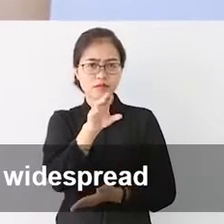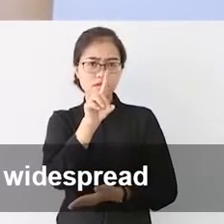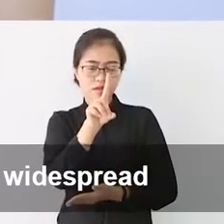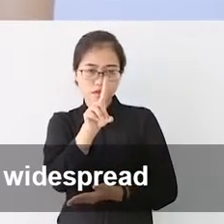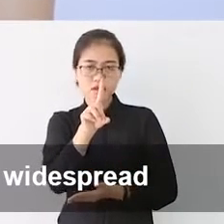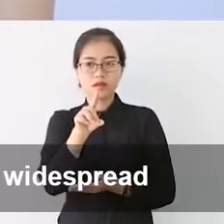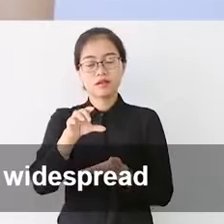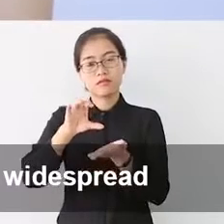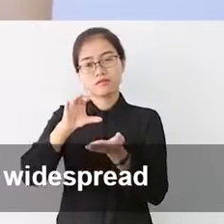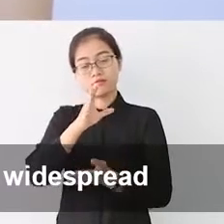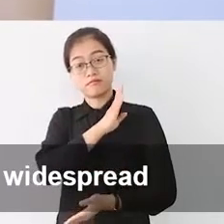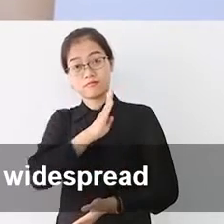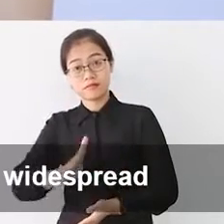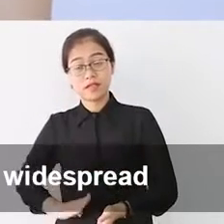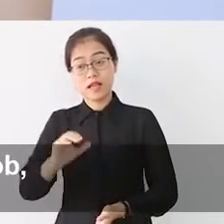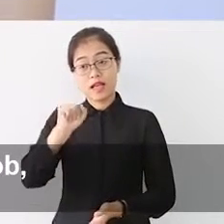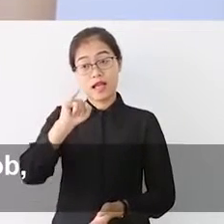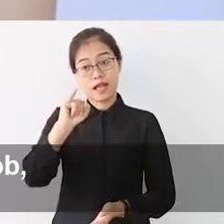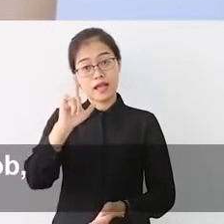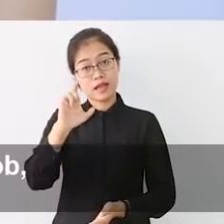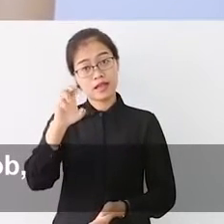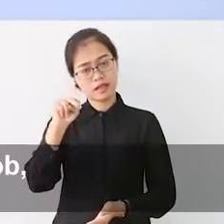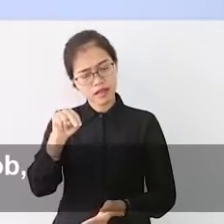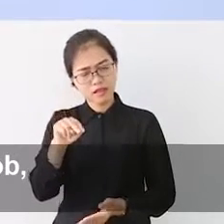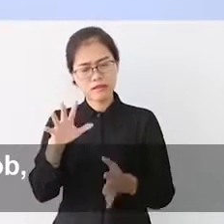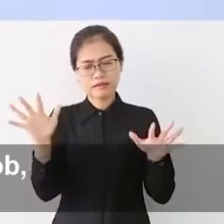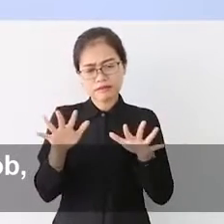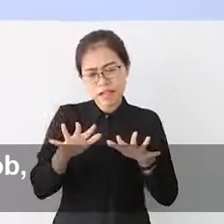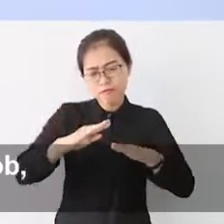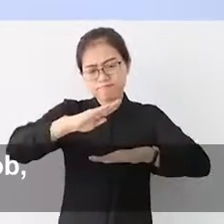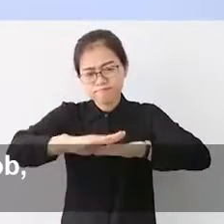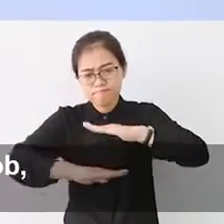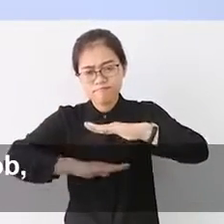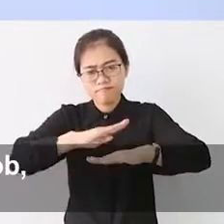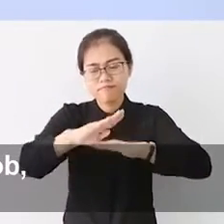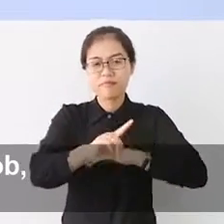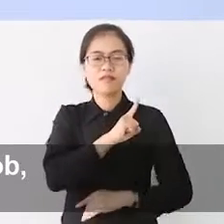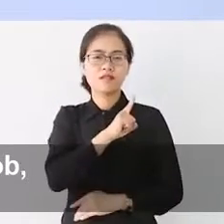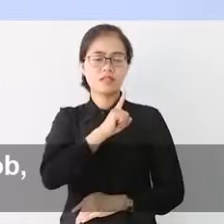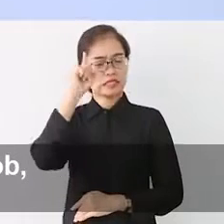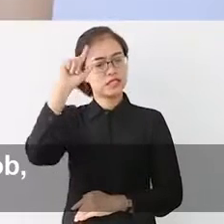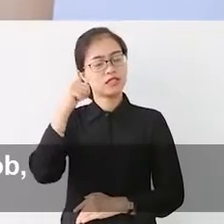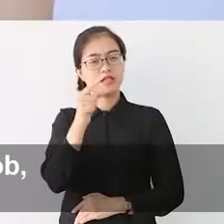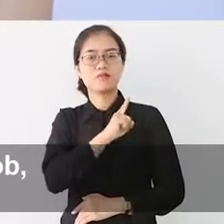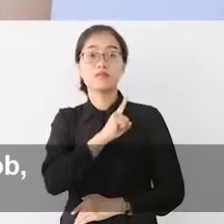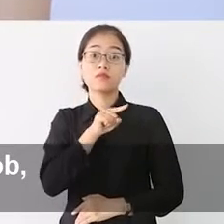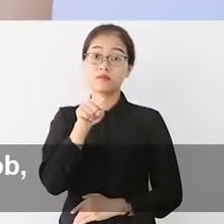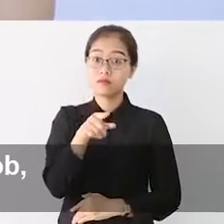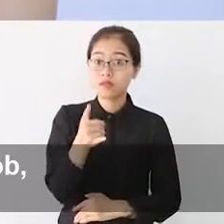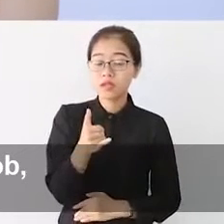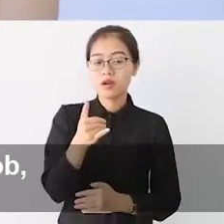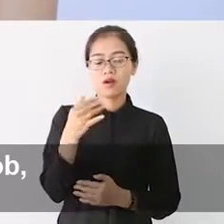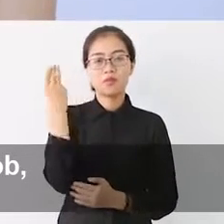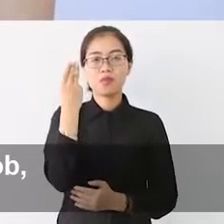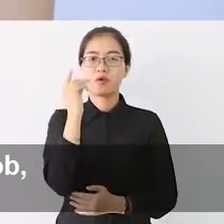nó chưa có được phổ biến, cho nên là các bên đối tác cũng như là về phía DD thì cũng dần dần học